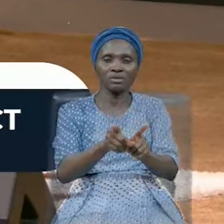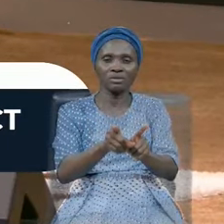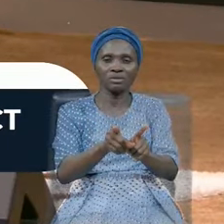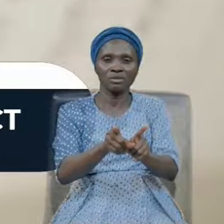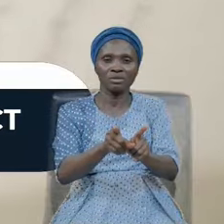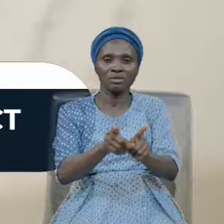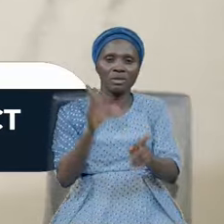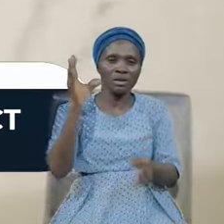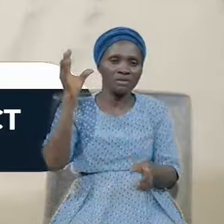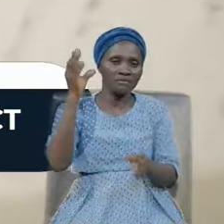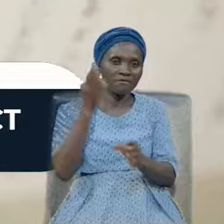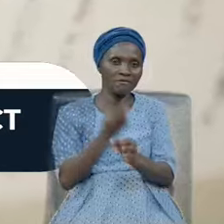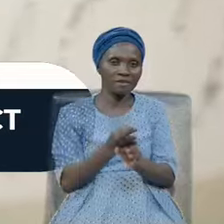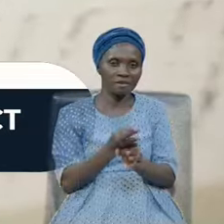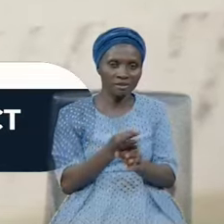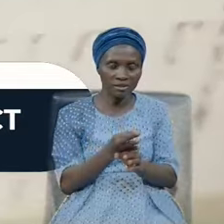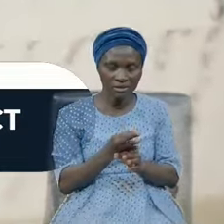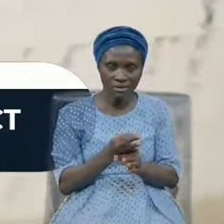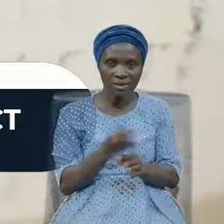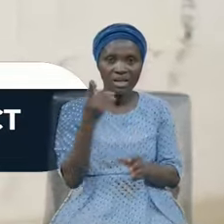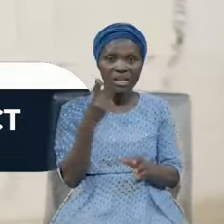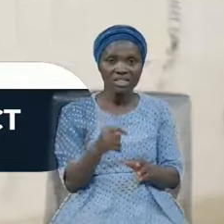distinguée. La grâce